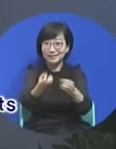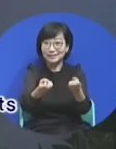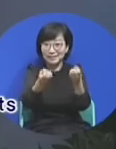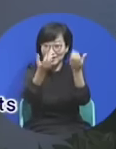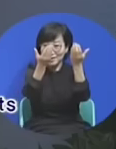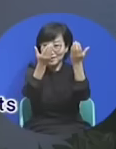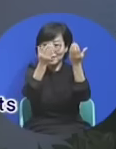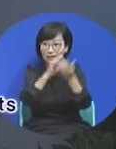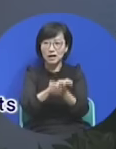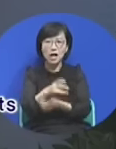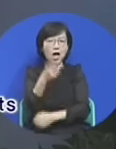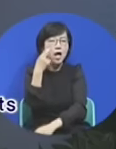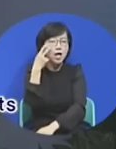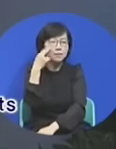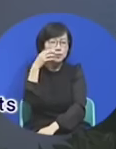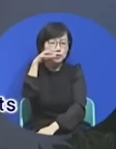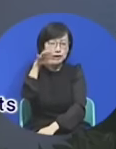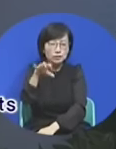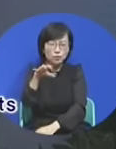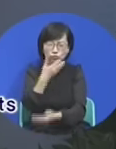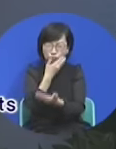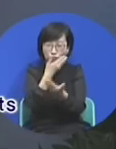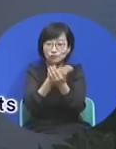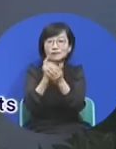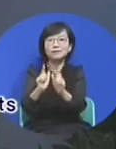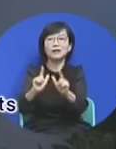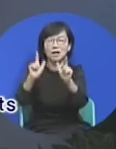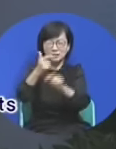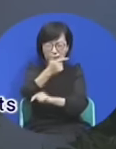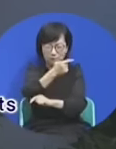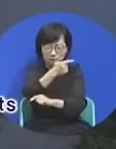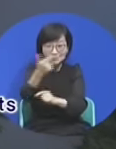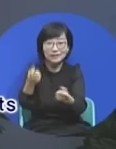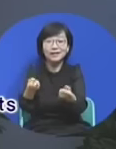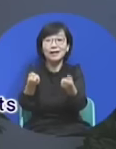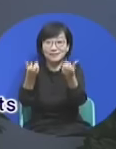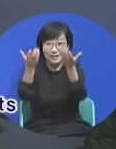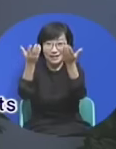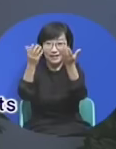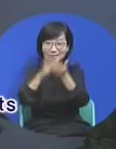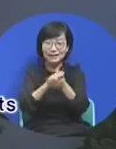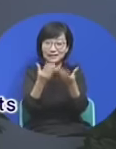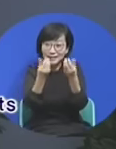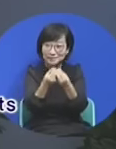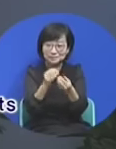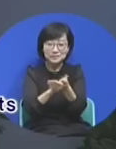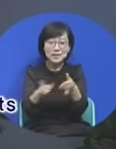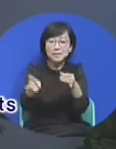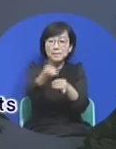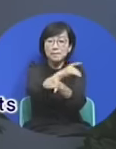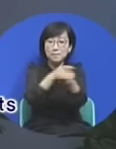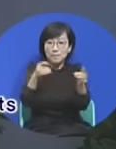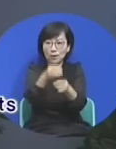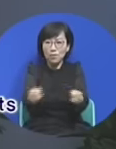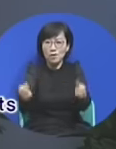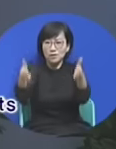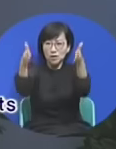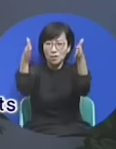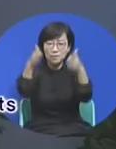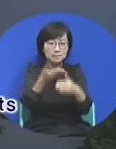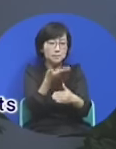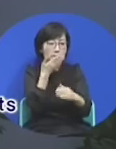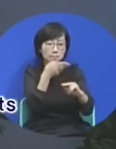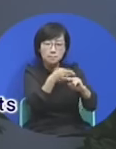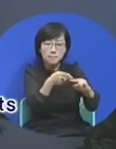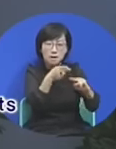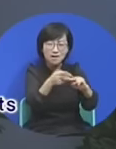큰 절기죠. Thanksgiving is a really big holiday in America. 뭐 백화점 뭐 이런 식당 문을 닫았더라고요. It's the